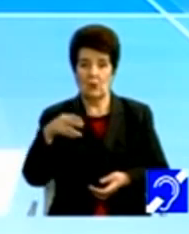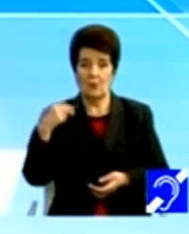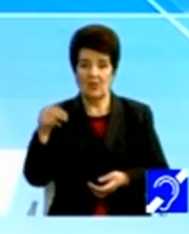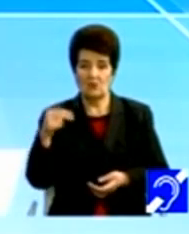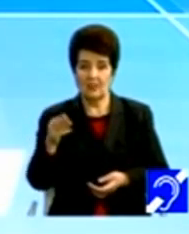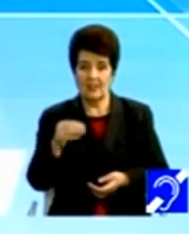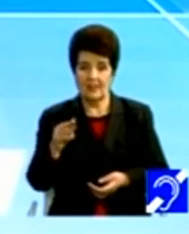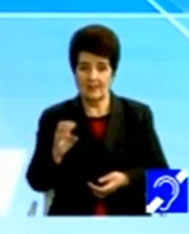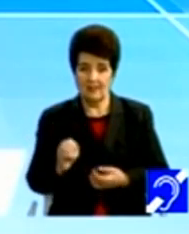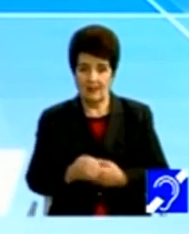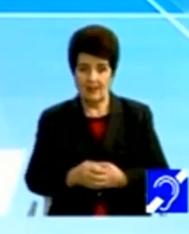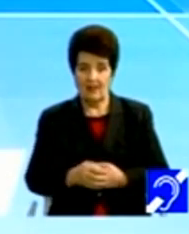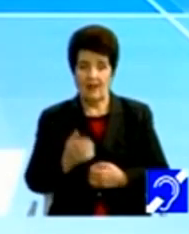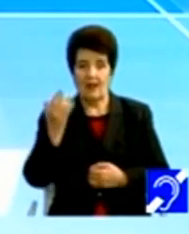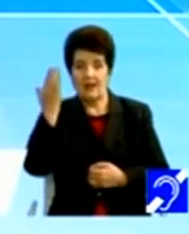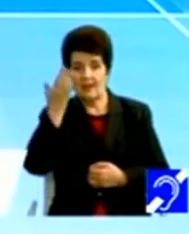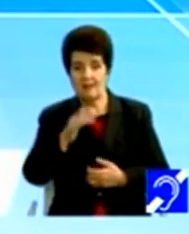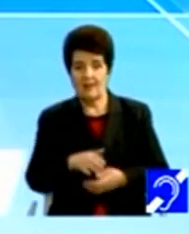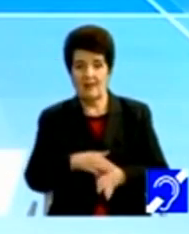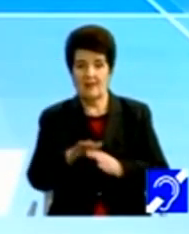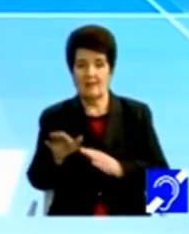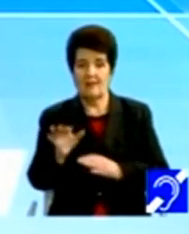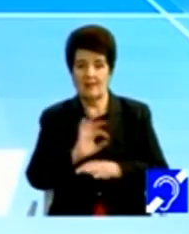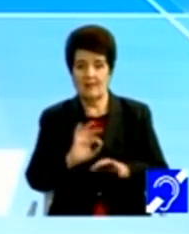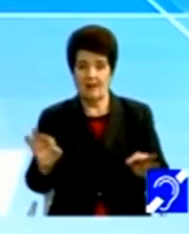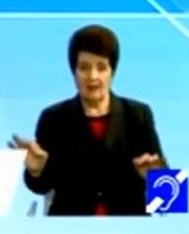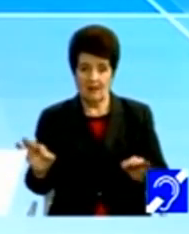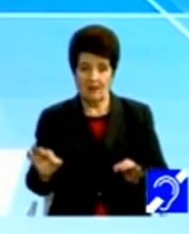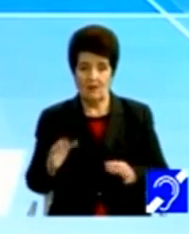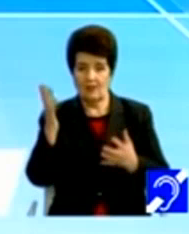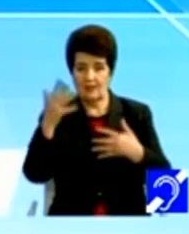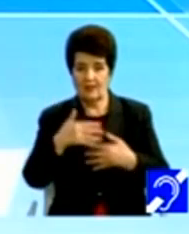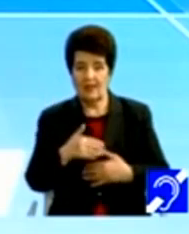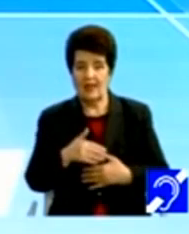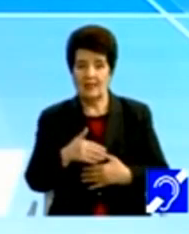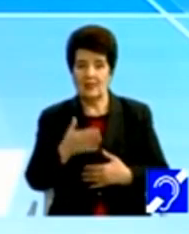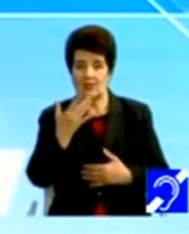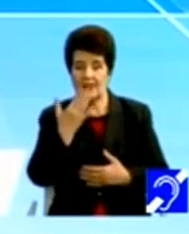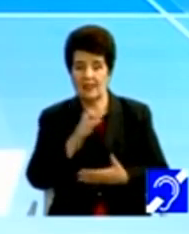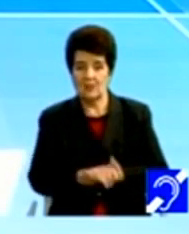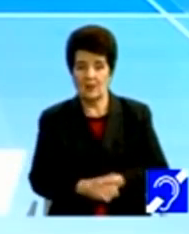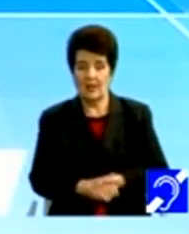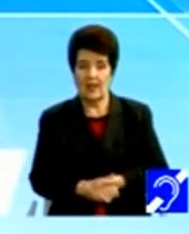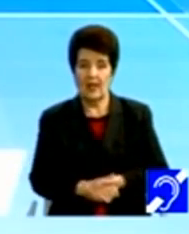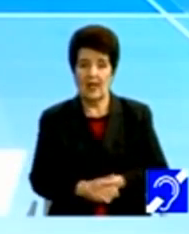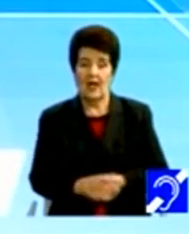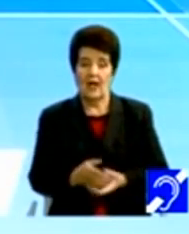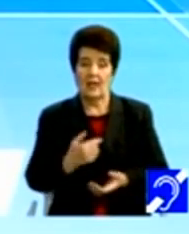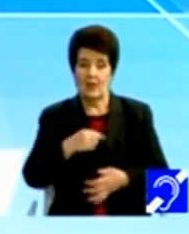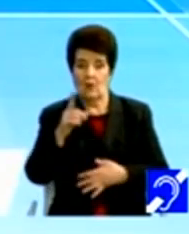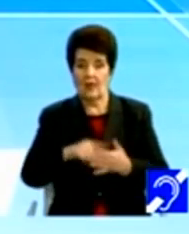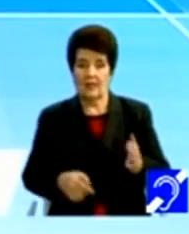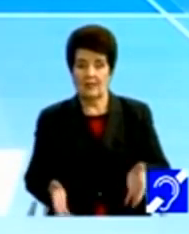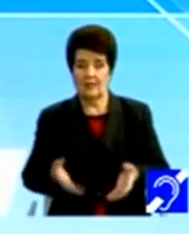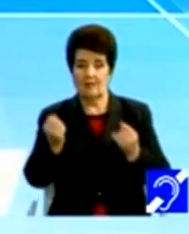președinte care are ca idee supremă idealul de reîntregire națională. Asta este ceea ce cred eu că ar salva